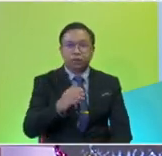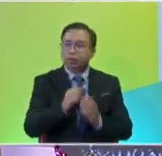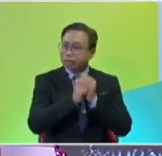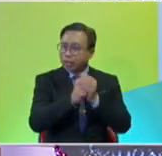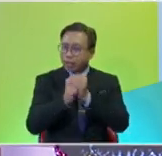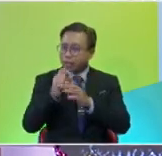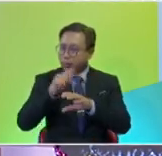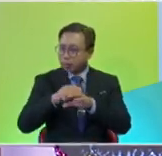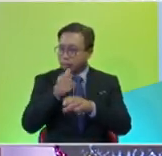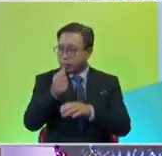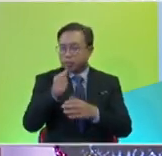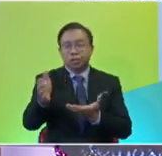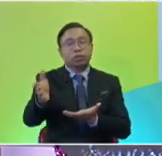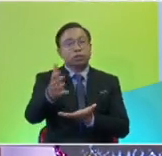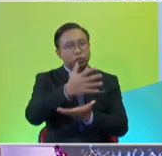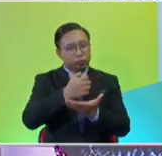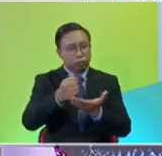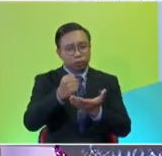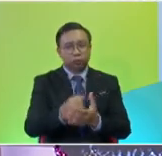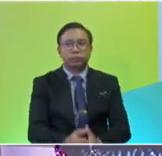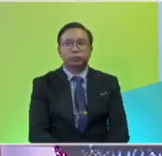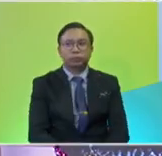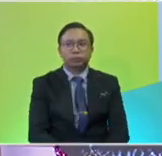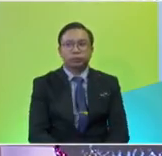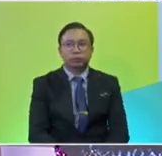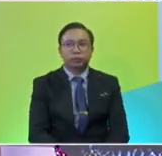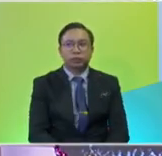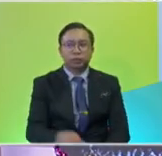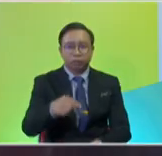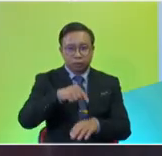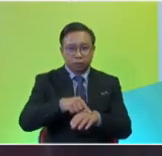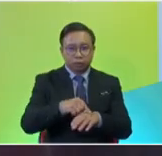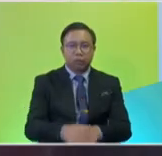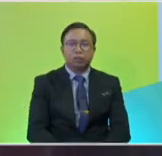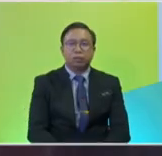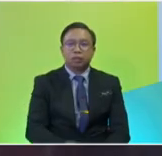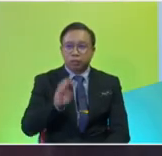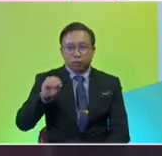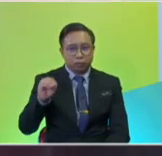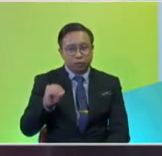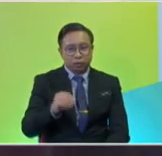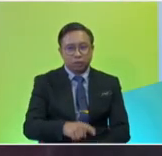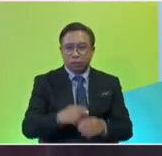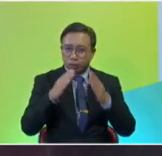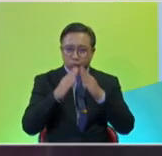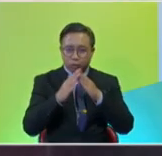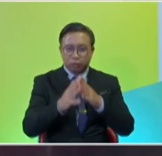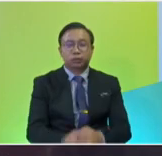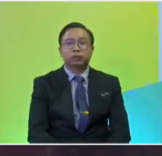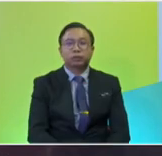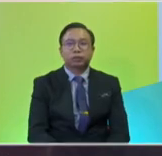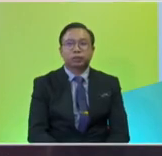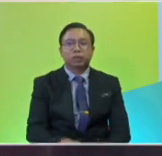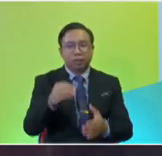semua jadi di sini Sebenarnya murid-murid di rumah yang